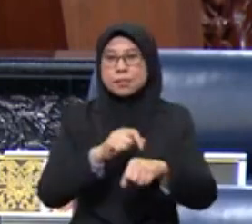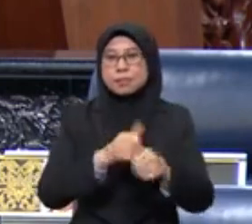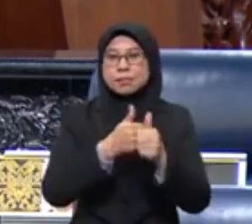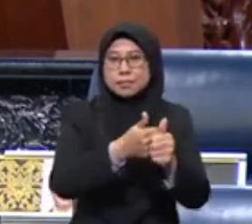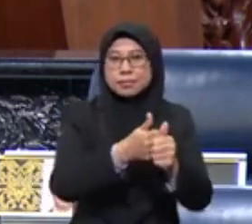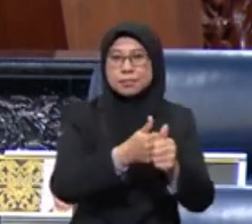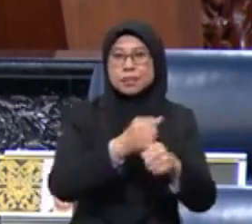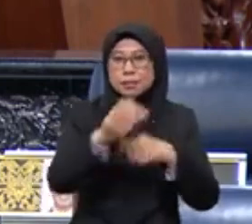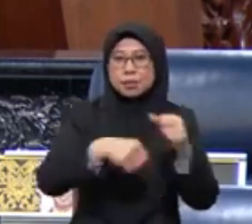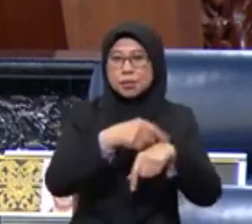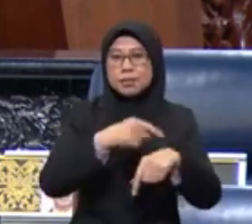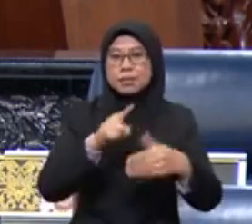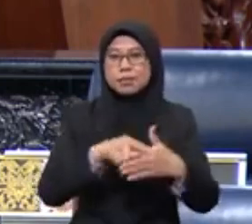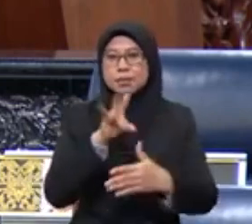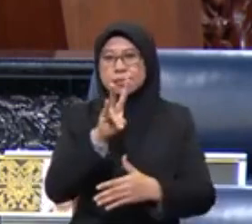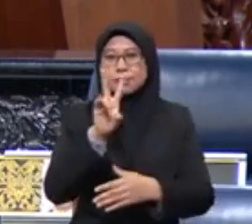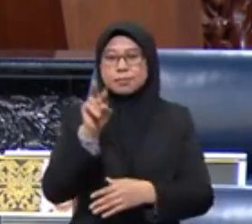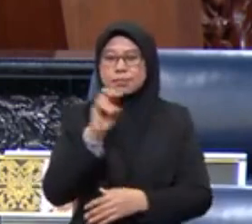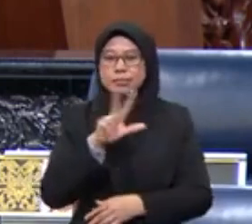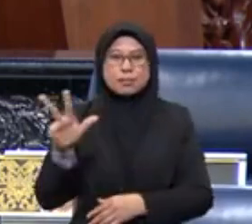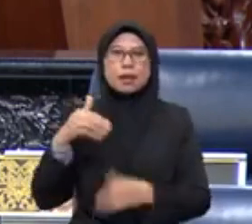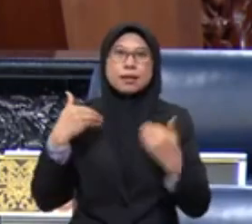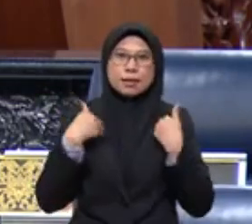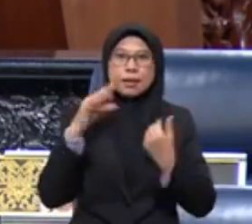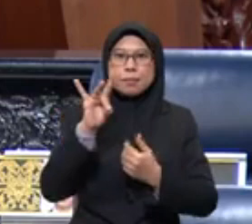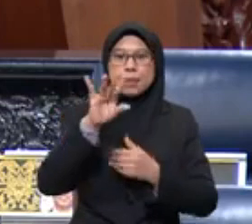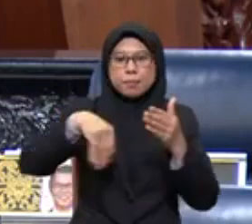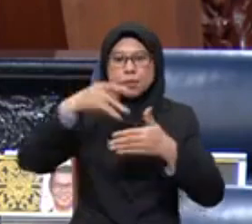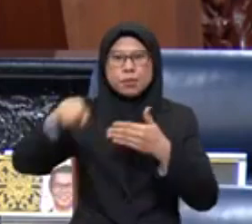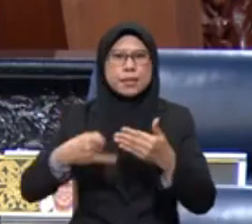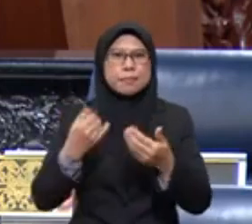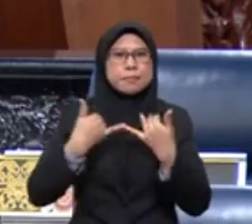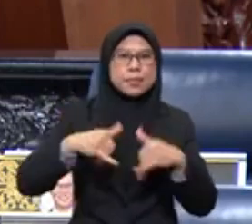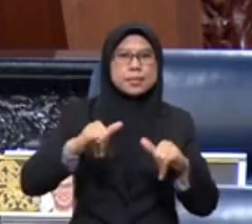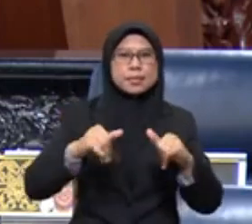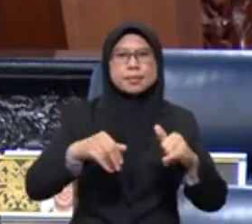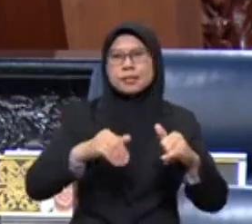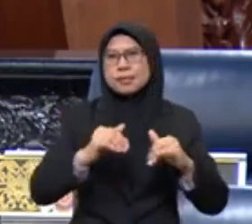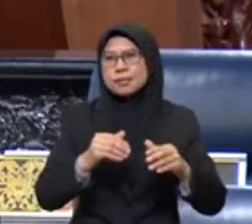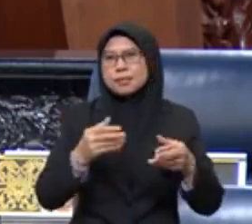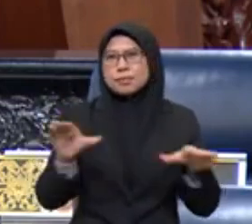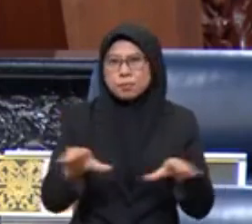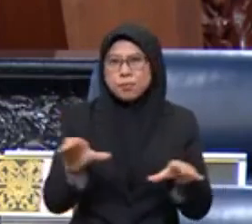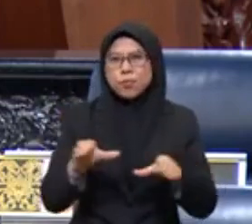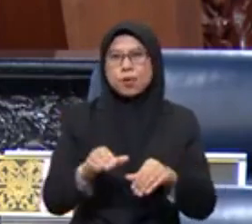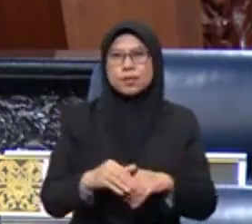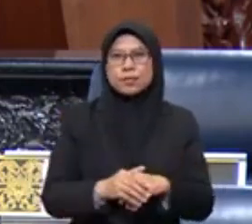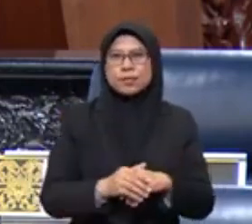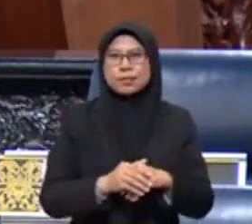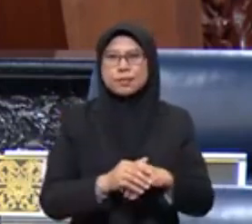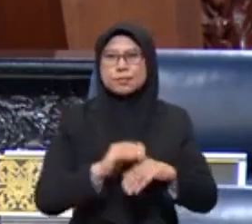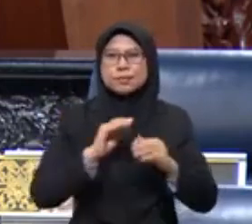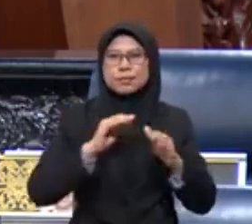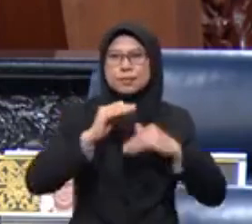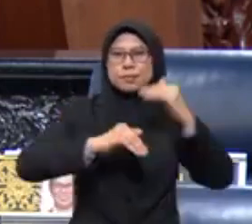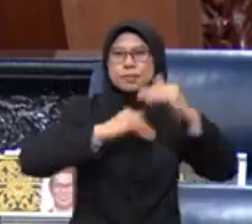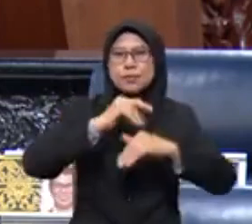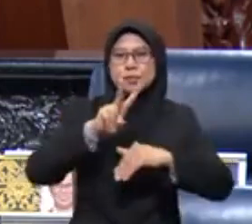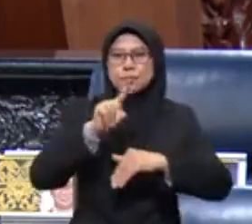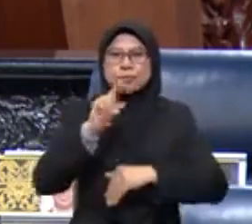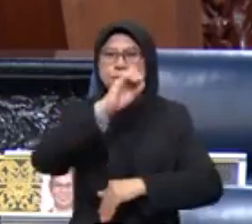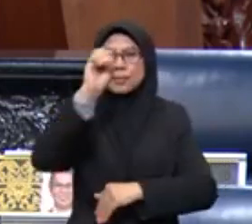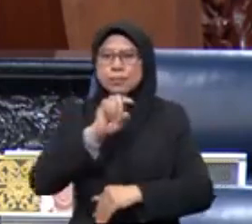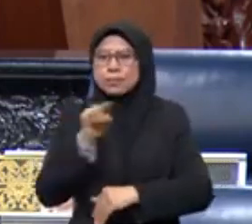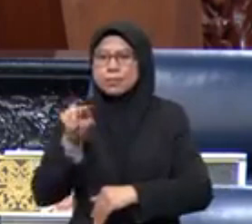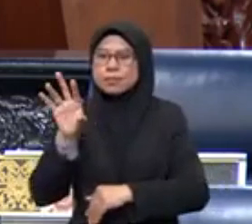ini. Sehingga bulan Julai 2023, terdapat 8 projek masih dalam peringkat pelaksanaan dan kemajuan ditapak antara 21%